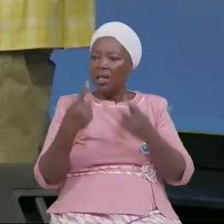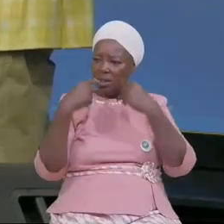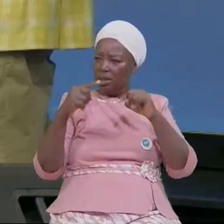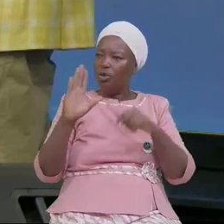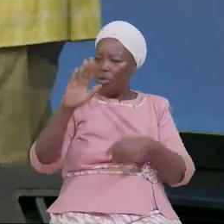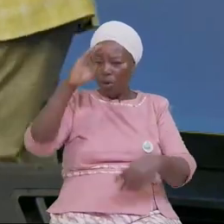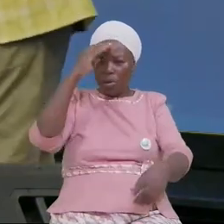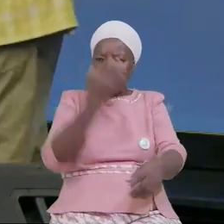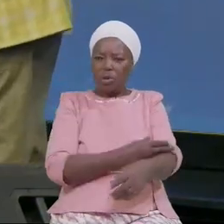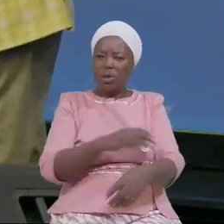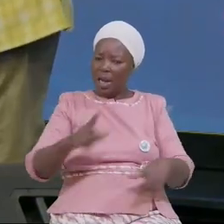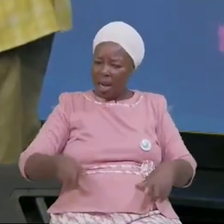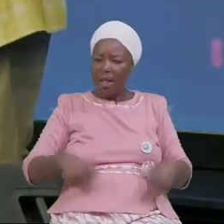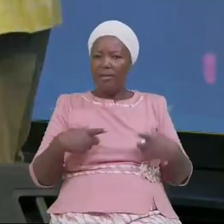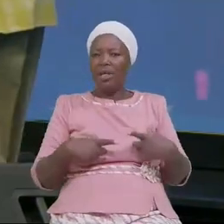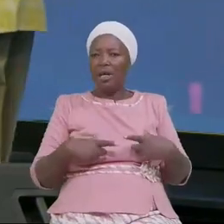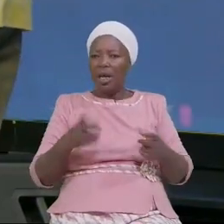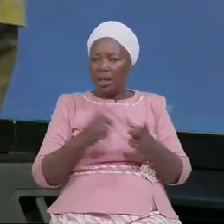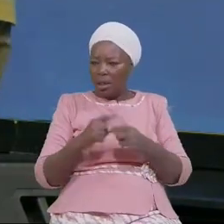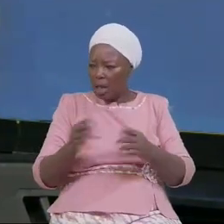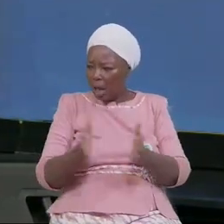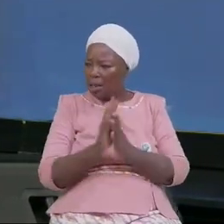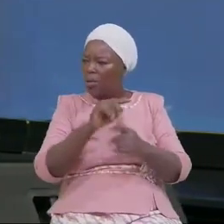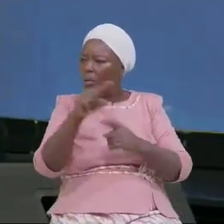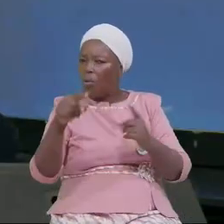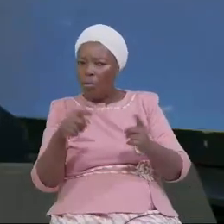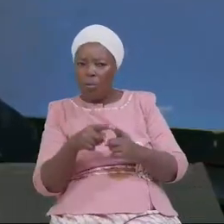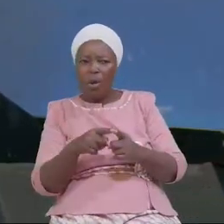fils vit. Il a demandé